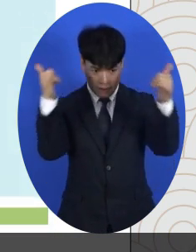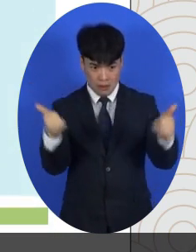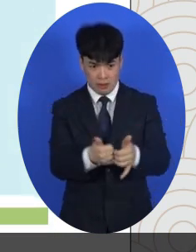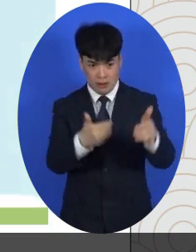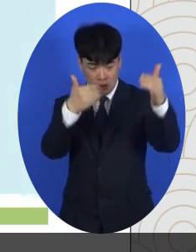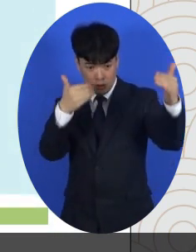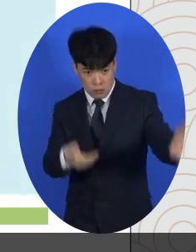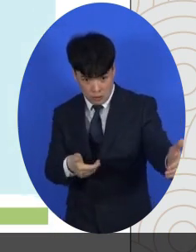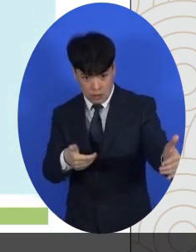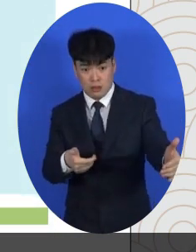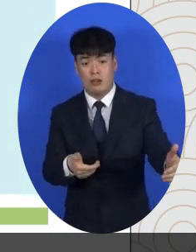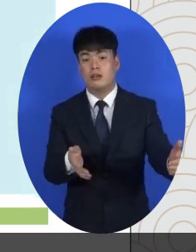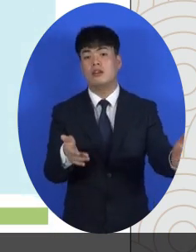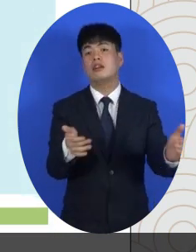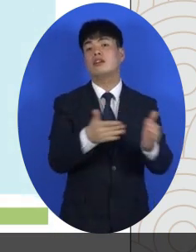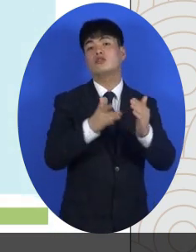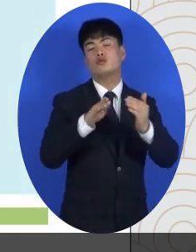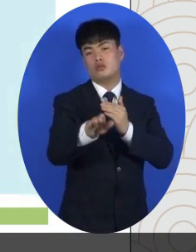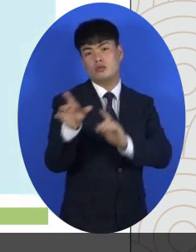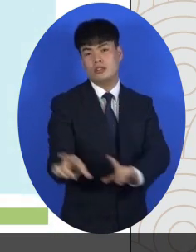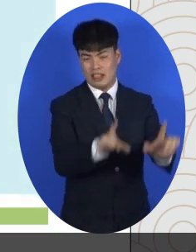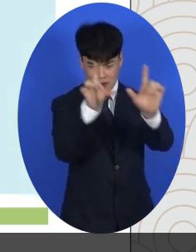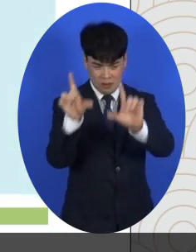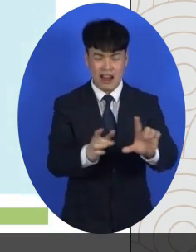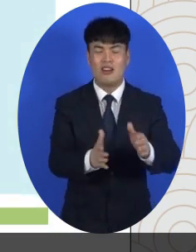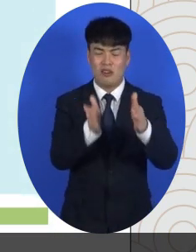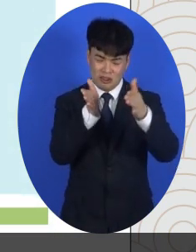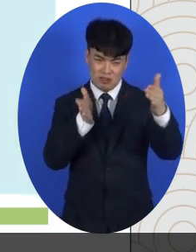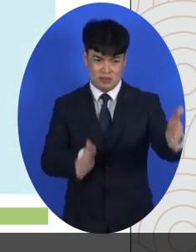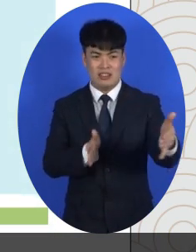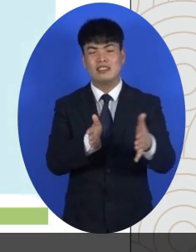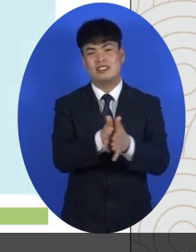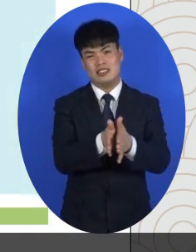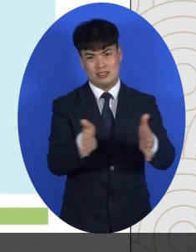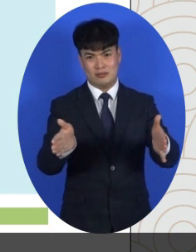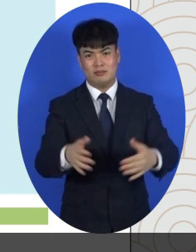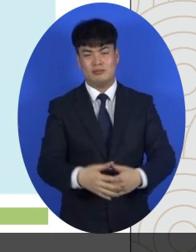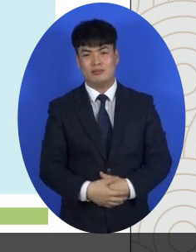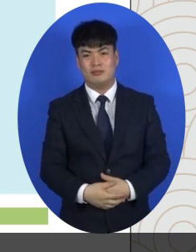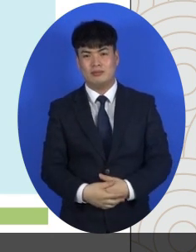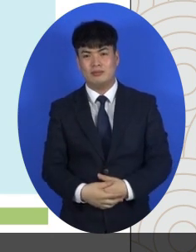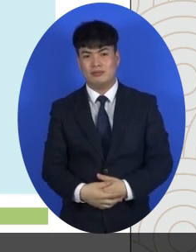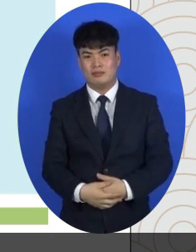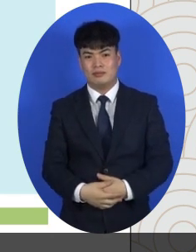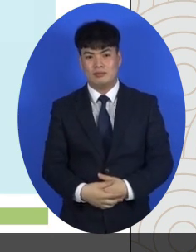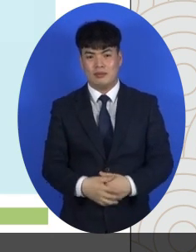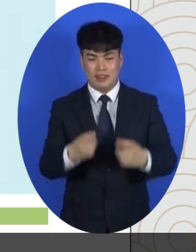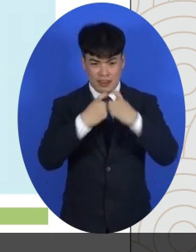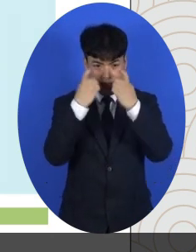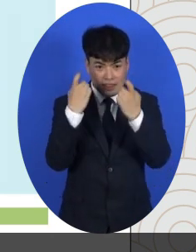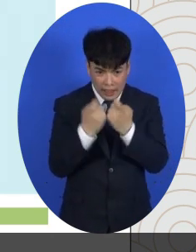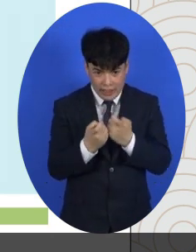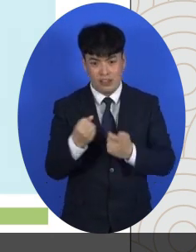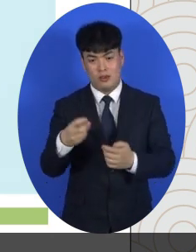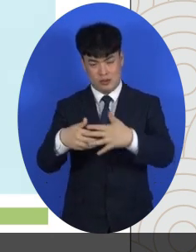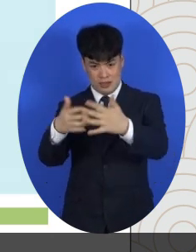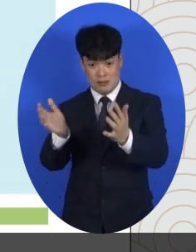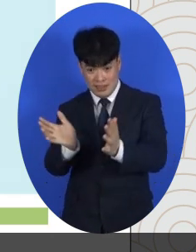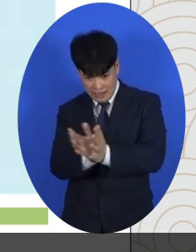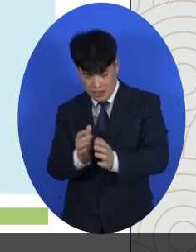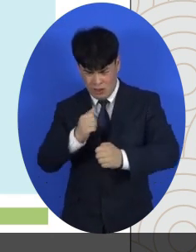사회적 거리두기가 끝나고 생활 속 거리두기가 시작됐습니다. 생활 속 방역수칙은 크게 개인 방역과